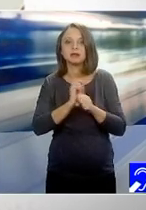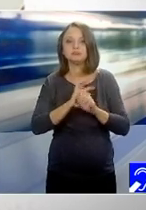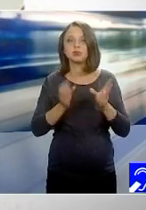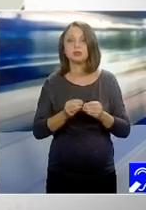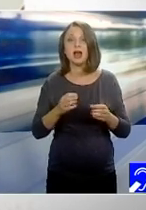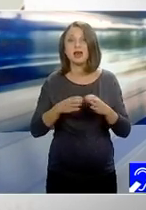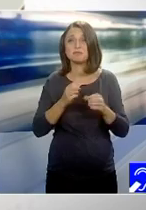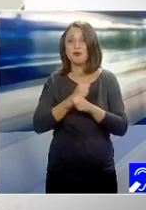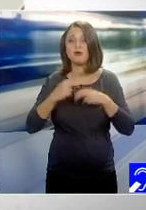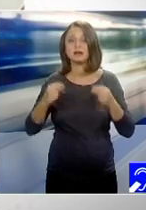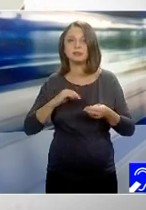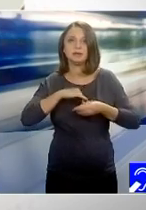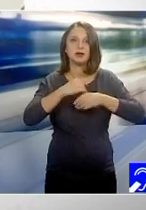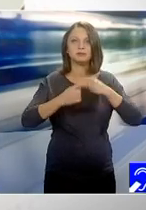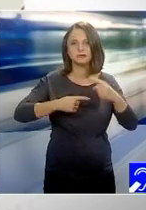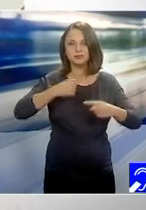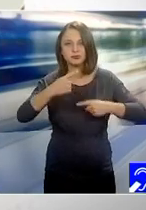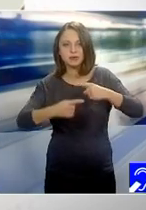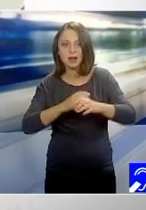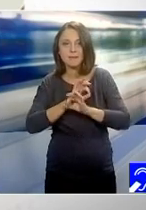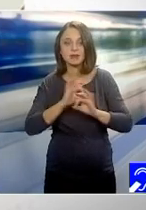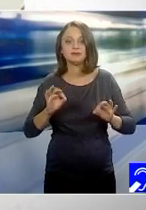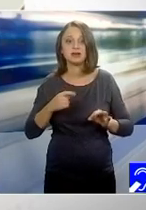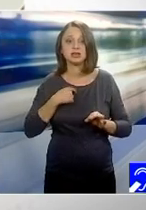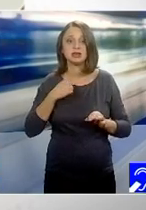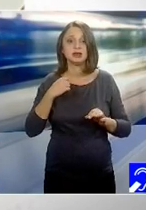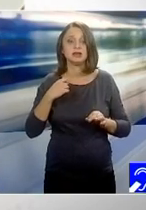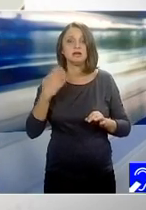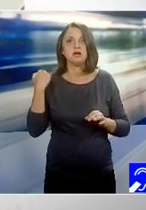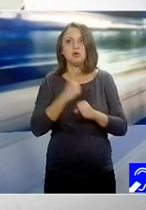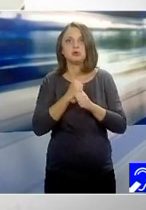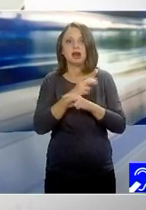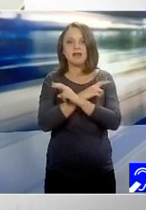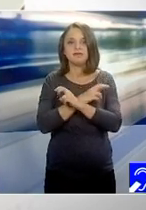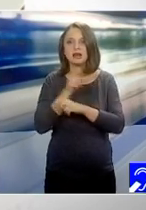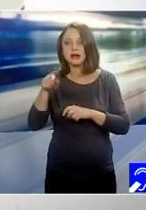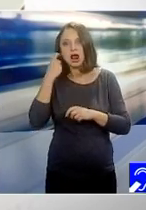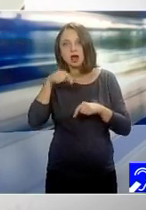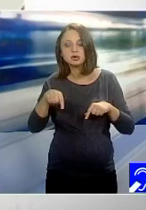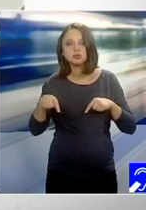echipă atât de bine unsă, de la distanță. Deci eu lucrat de la Viena, eu lucrat de la Cluj.